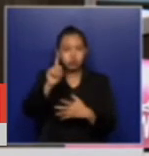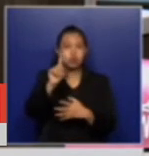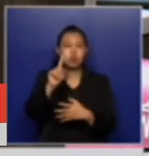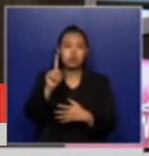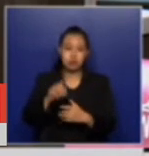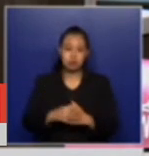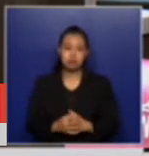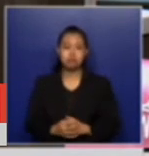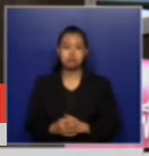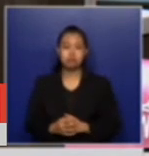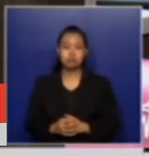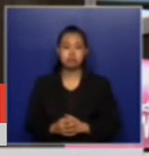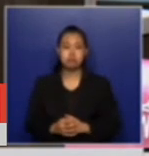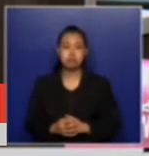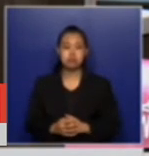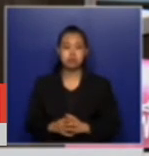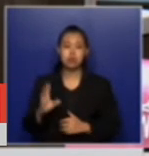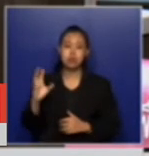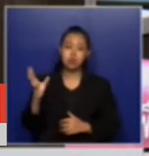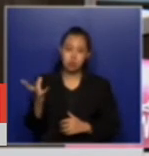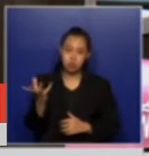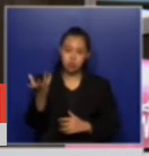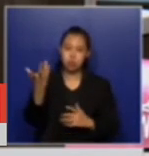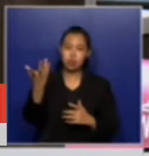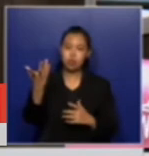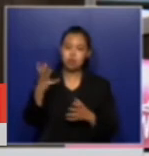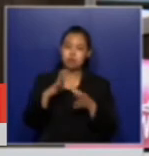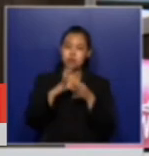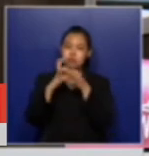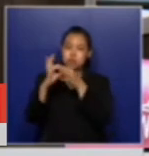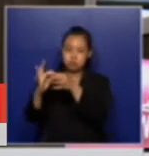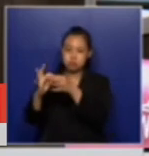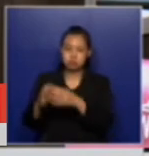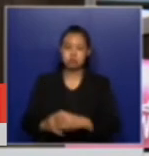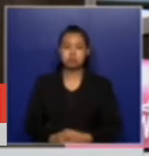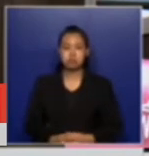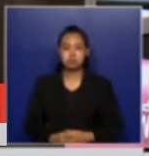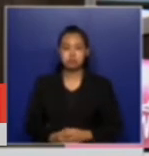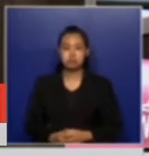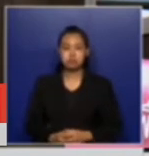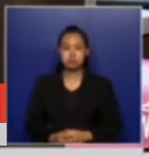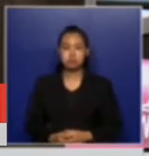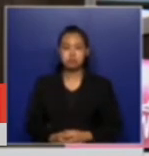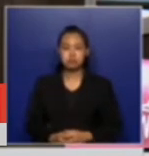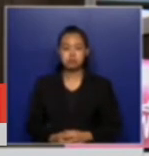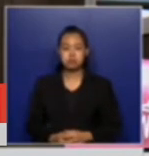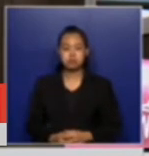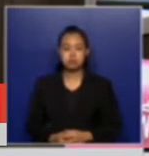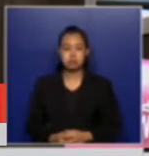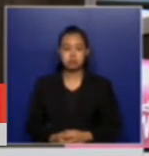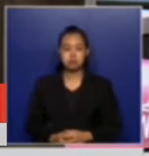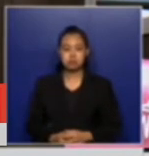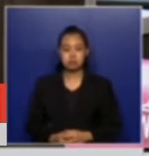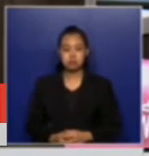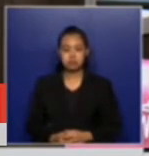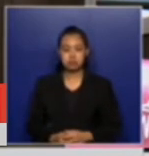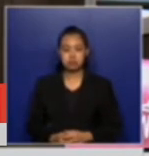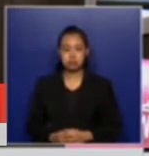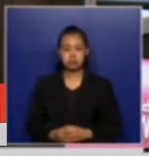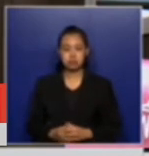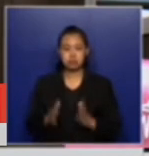ปทานใหม่ของโลกที่จะเกิดขึ้นในเร็วๆนี้ยิ่งไปกว่านั้นนะท่านประธานเรื่องทรัพยากร